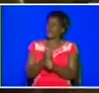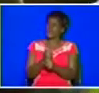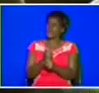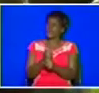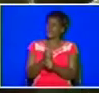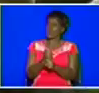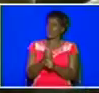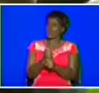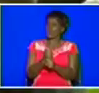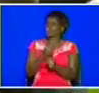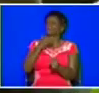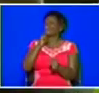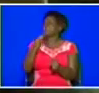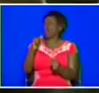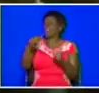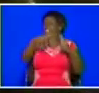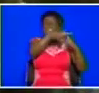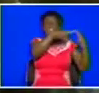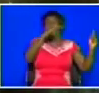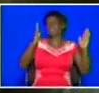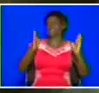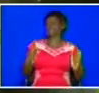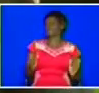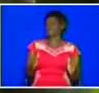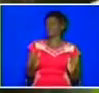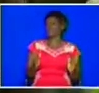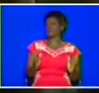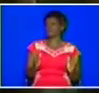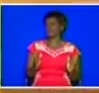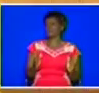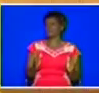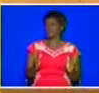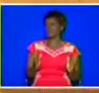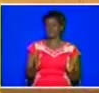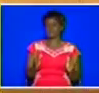amefanya kuliko kumuua mtu ambaye hatutajua amefanya Nini